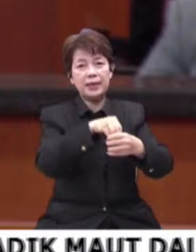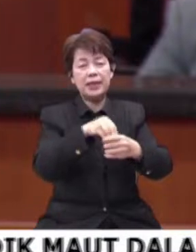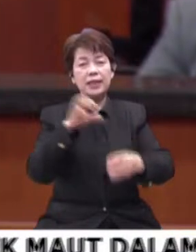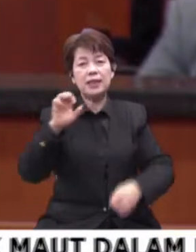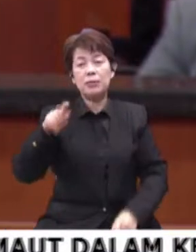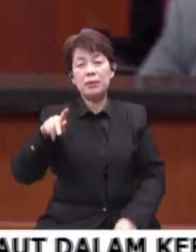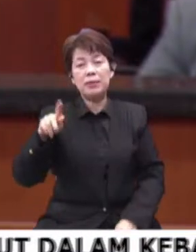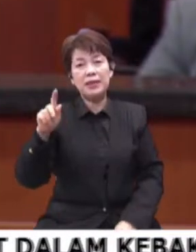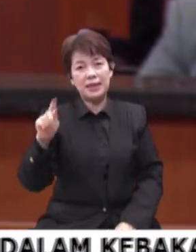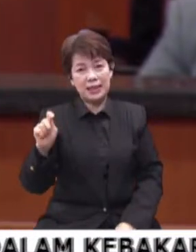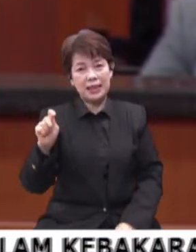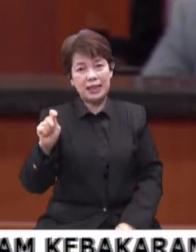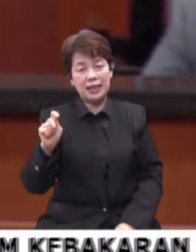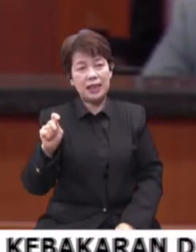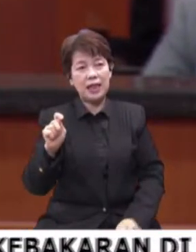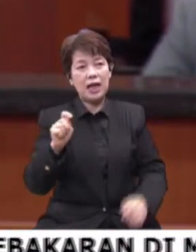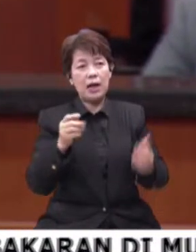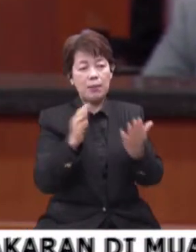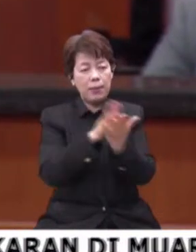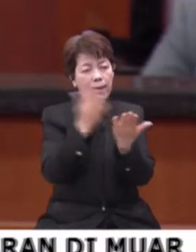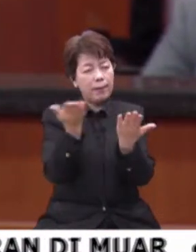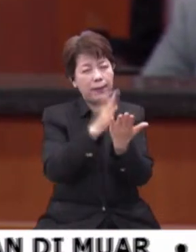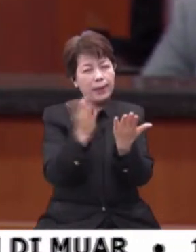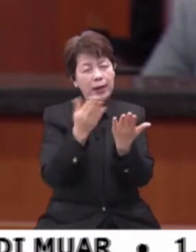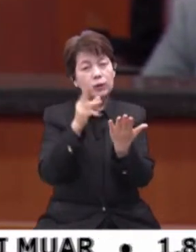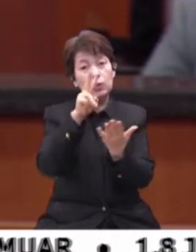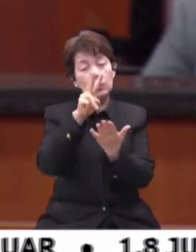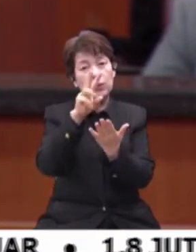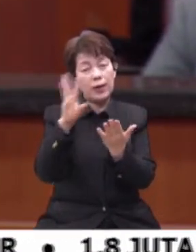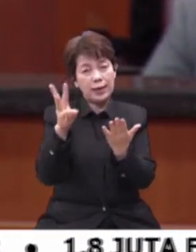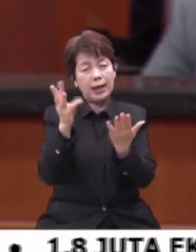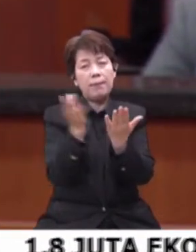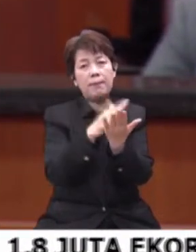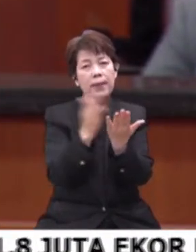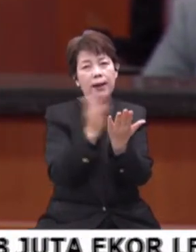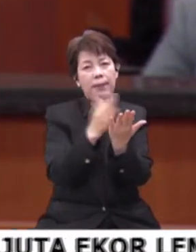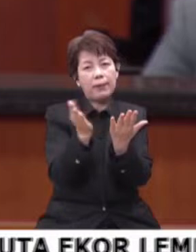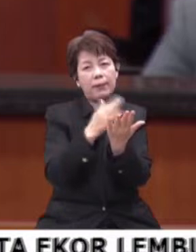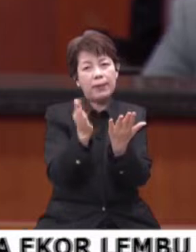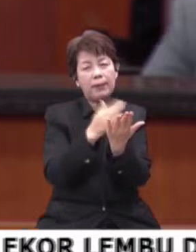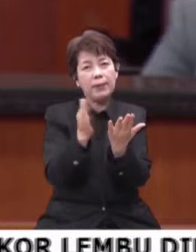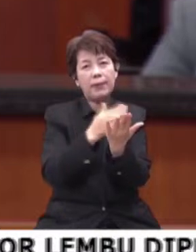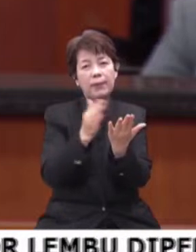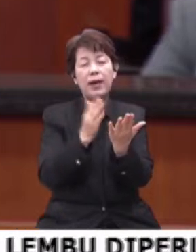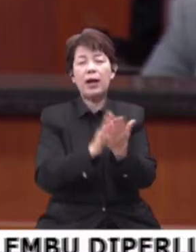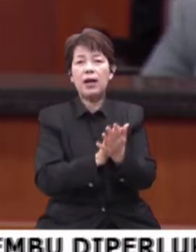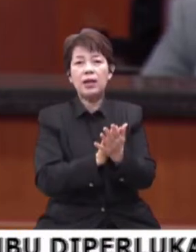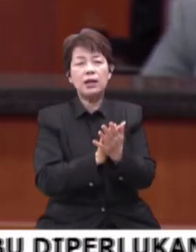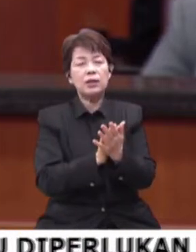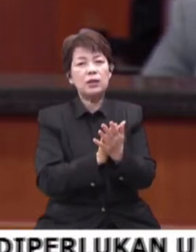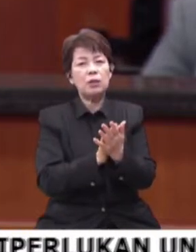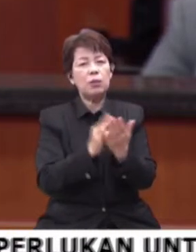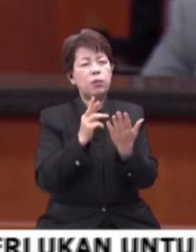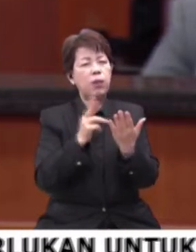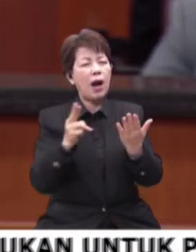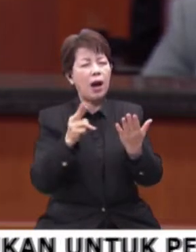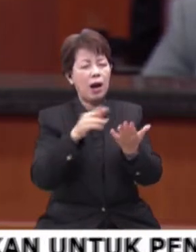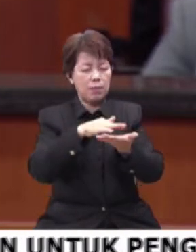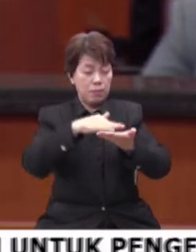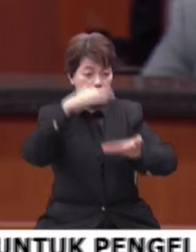ada 26 chapter 26 bab dan dia ada beberapa ribu buka surat